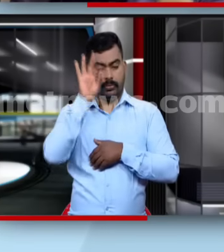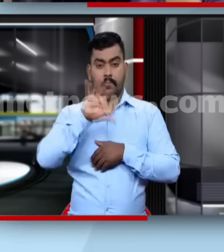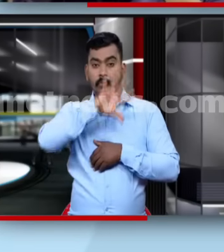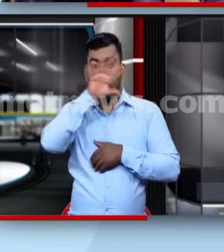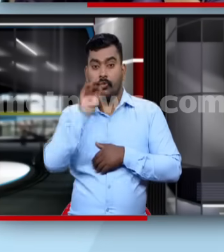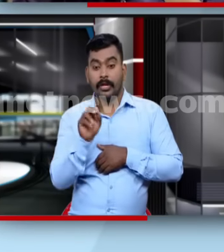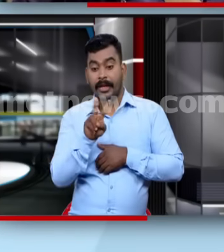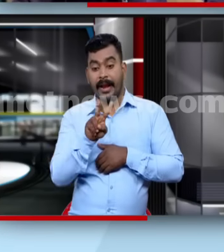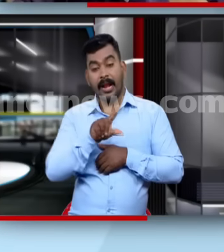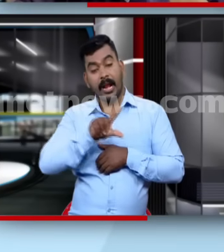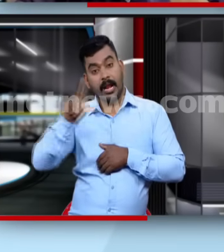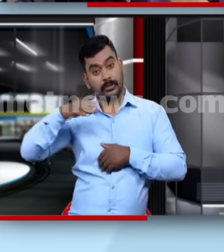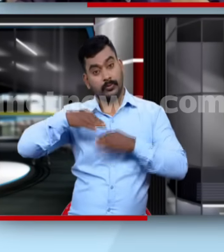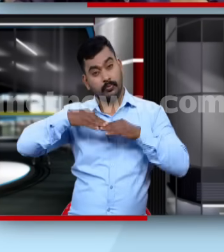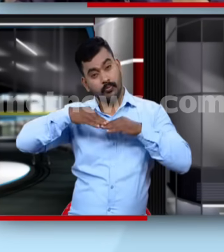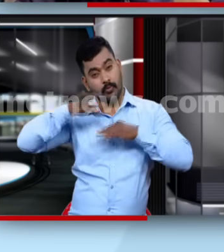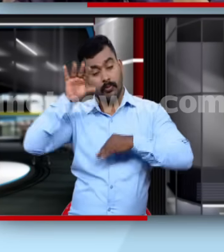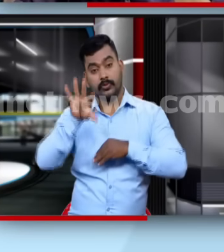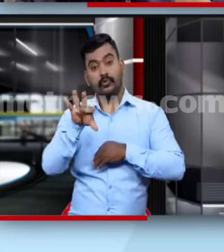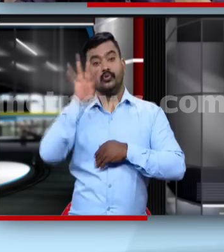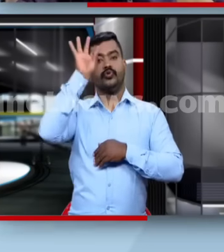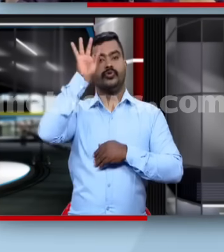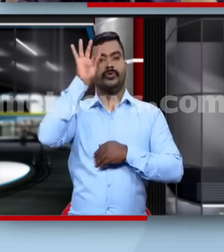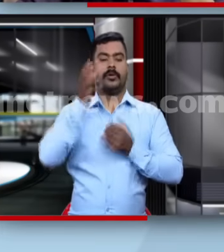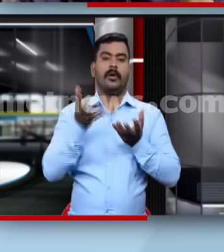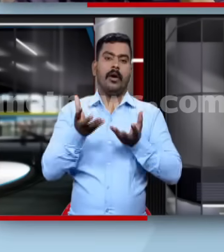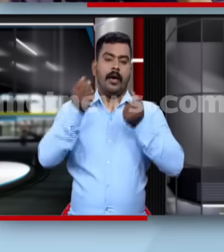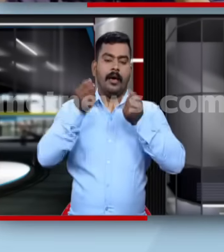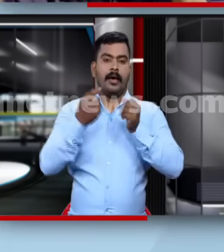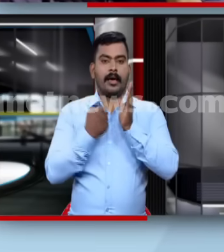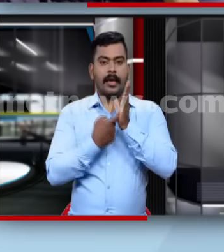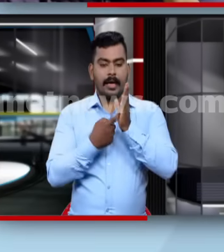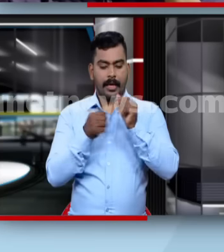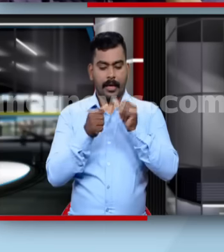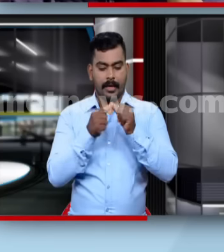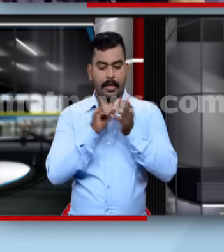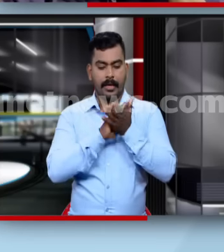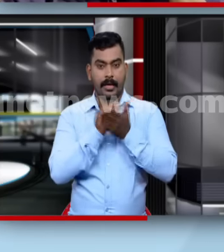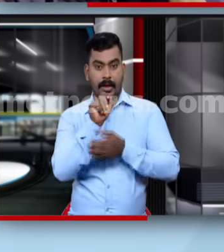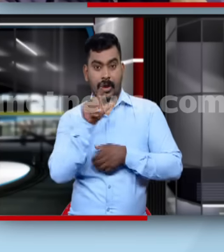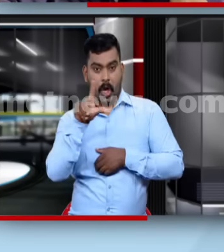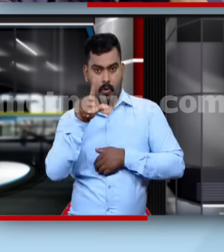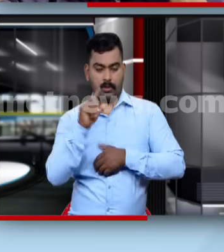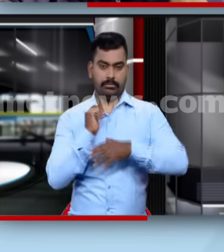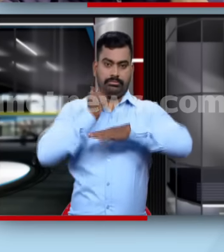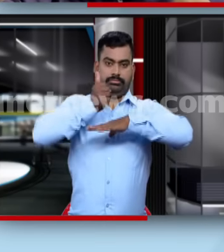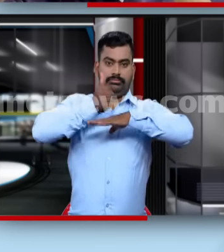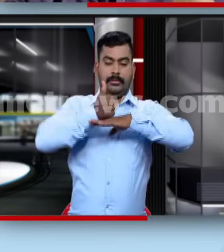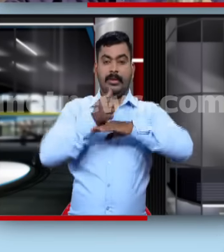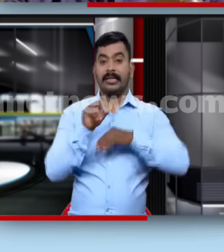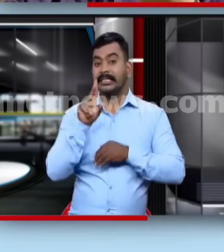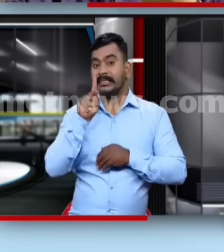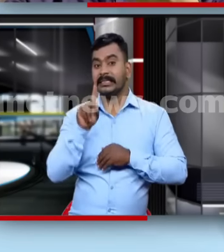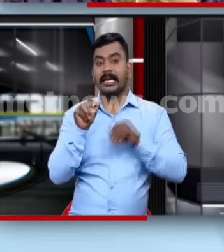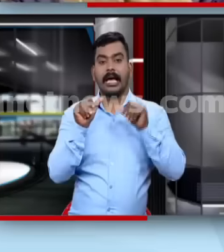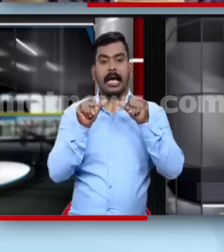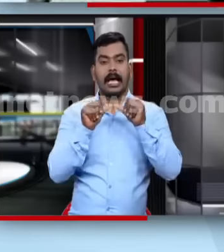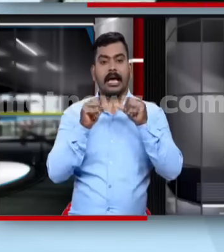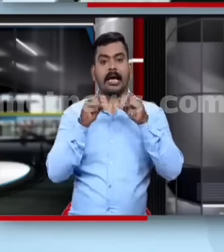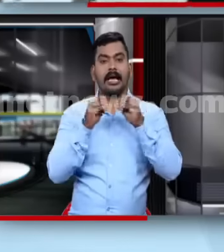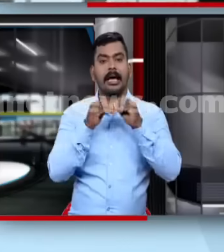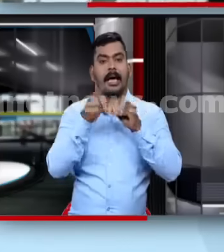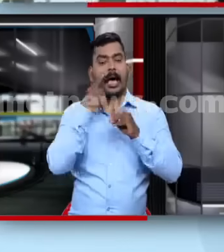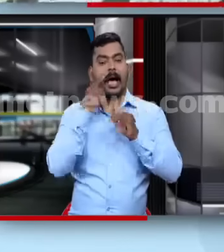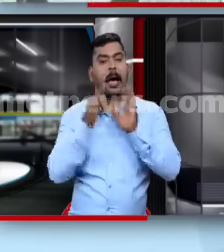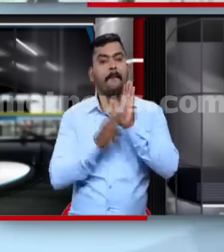221,986 വോട്ടുകൾക്കാണ് രാഹുൽ അധ്യക്ഷ സ്ഥാനത്തേക്ക് എത്തുന്നത്. എതിരാളിയായിരുന്നത് അബിൻ വർക്കിയാണ്. ഇരുവരുടെയും ഒരു